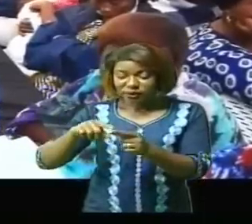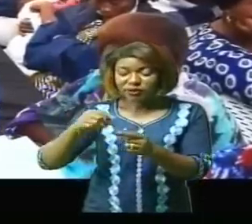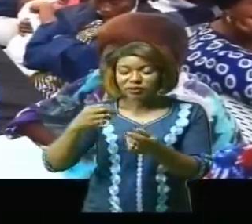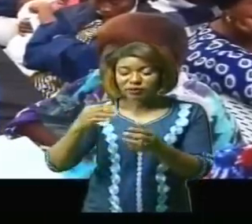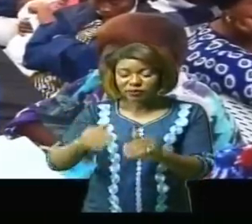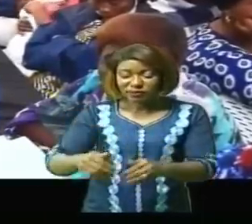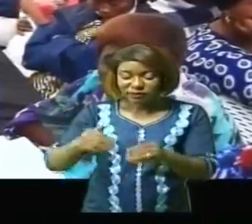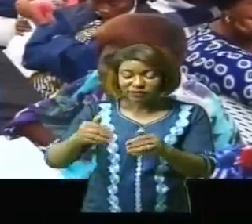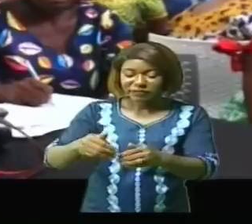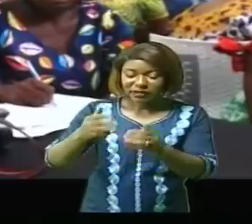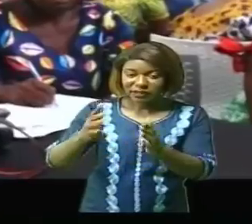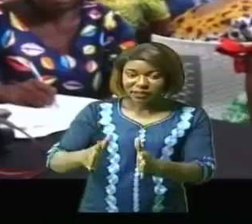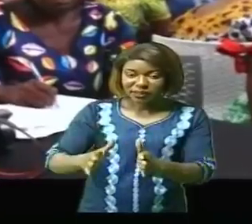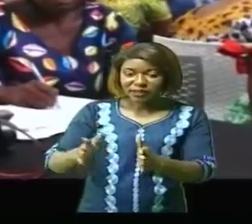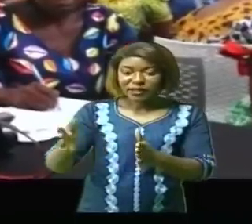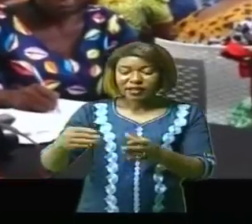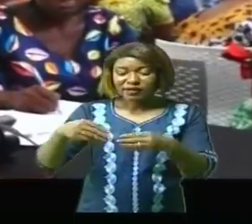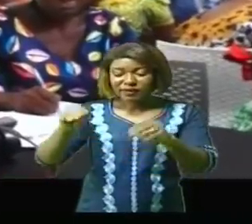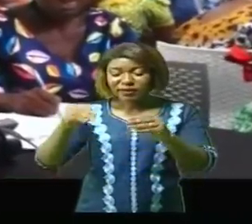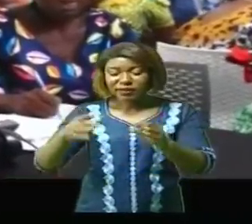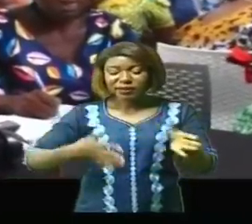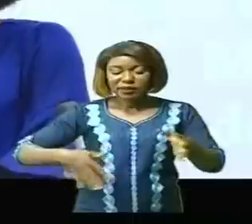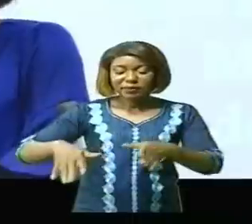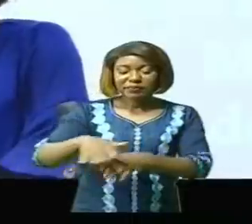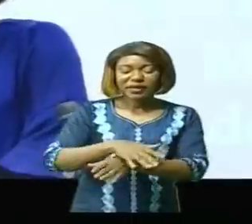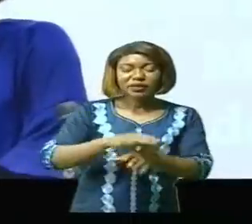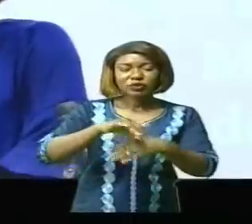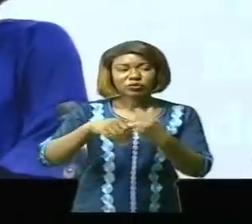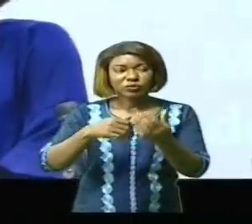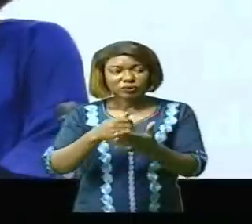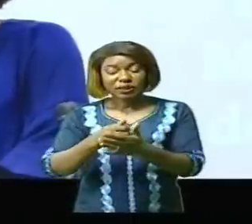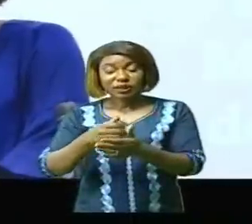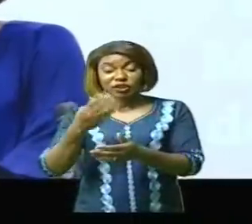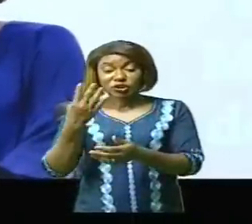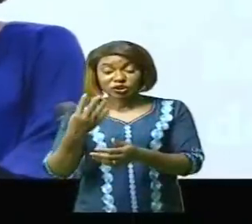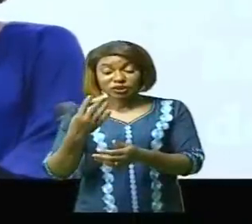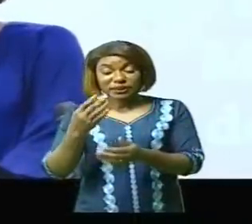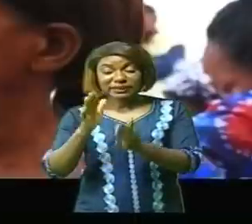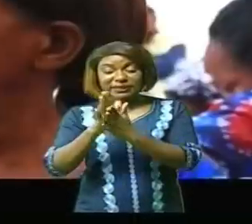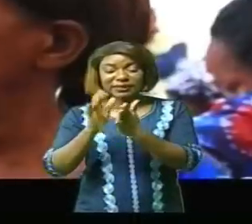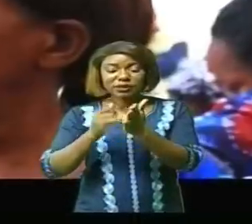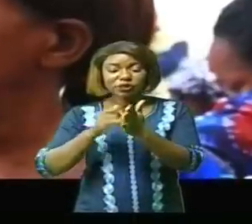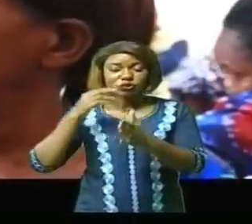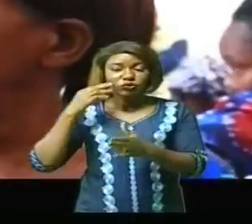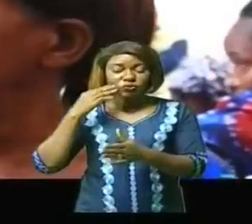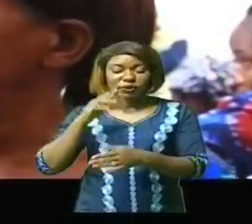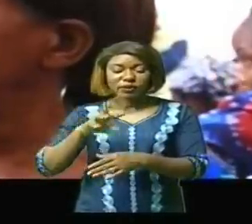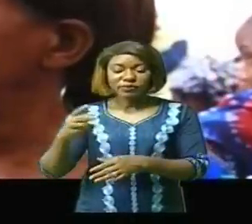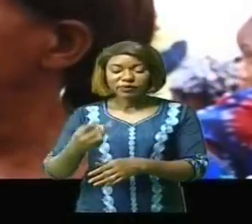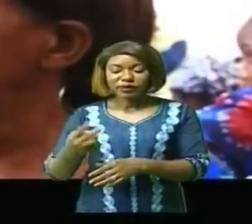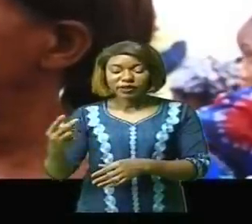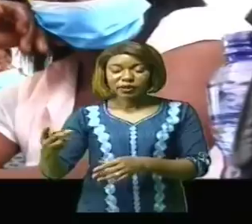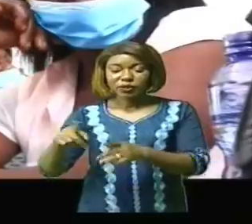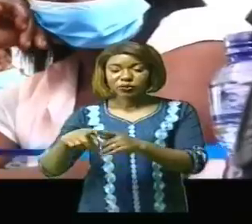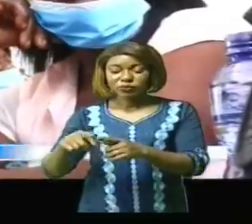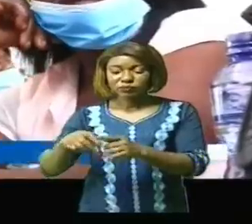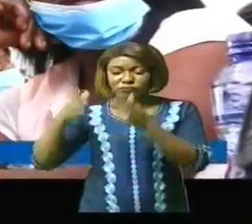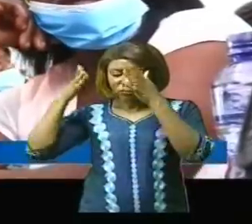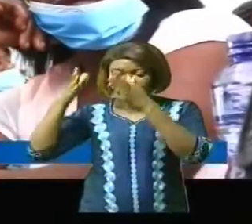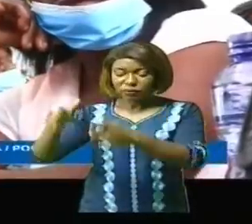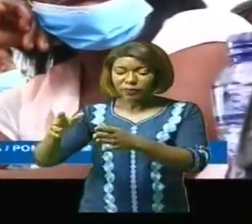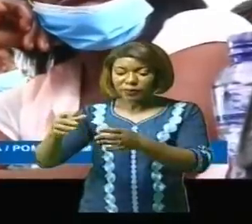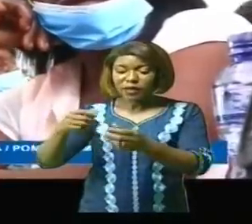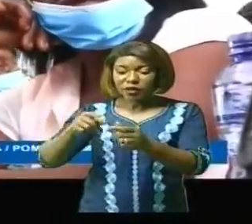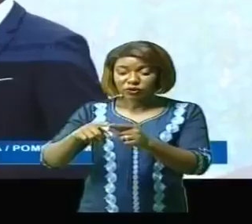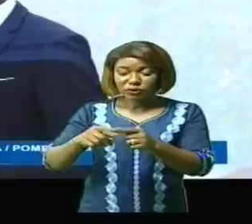Agricultrice, vendeuse d'épagne et propriétaire de commerce, ce jeudi 16 juin 2022, ces entrepreneurs ciblés ont repoussé